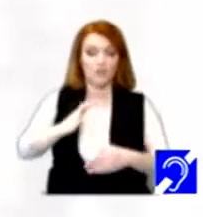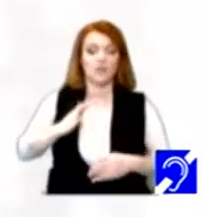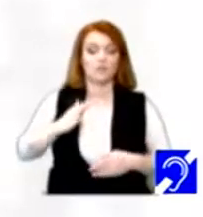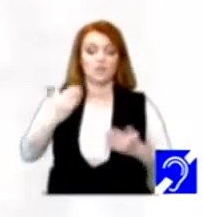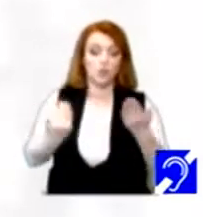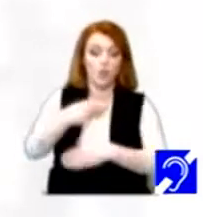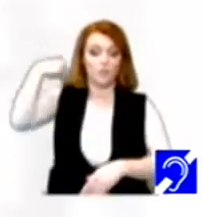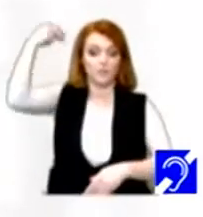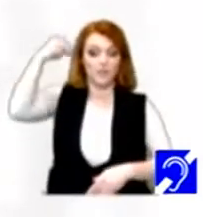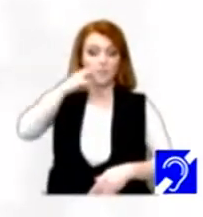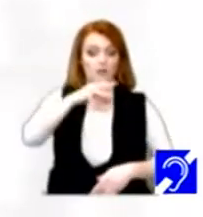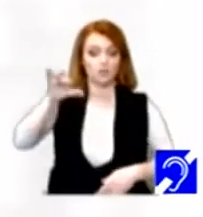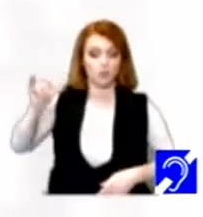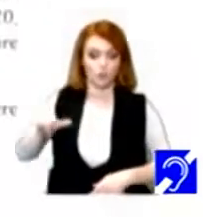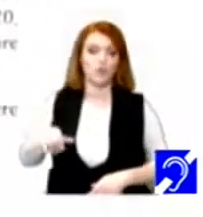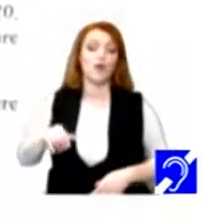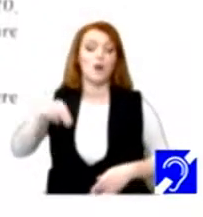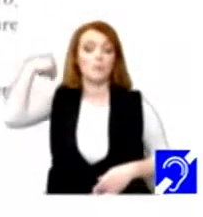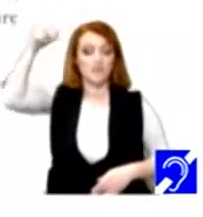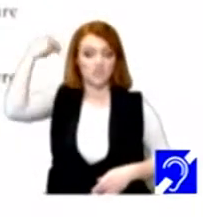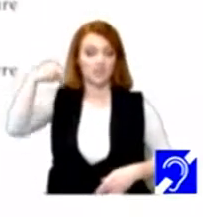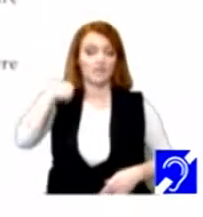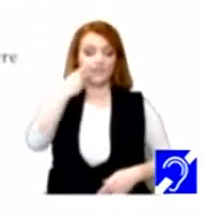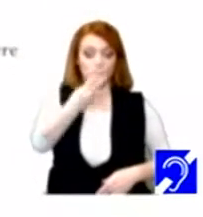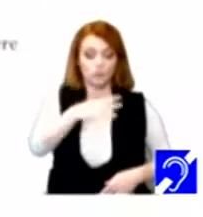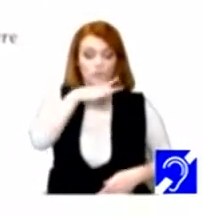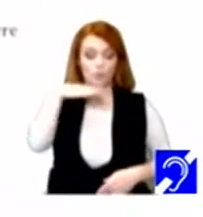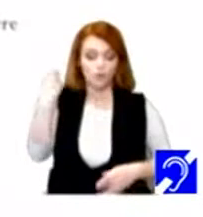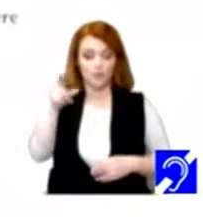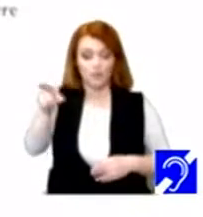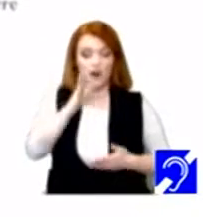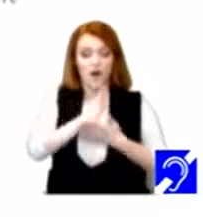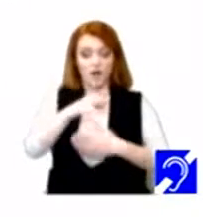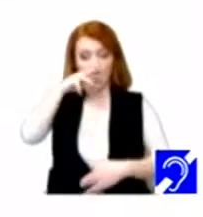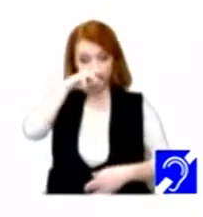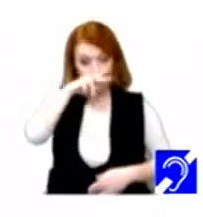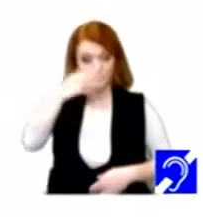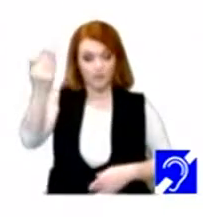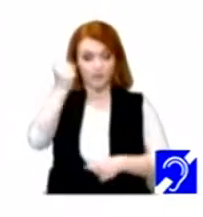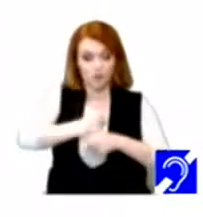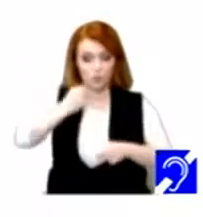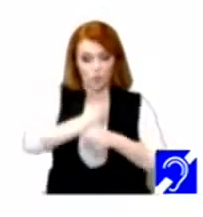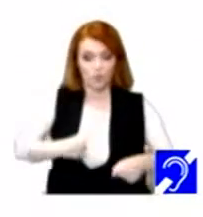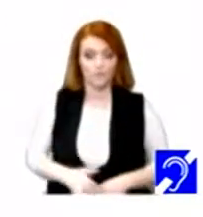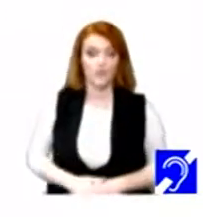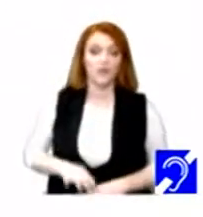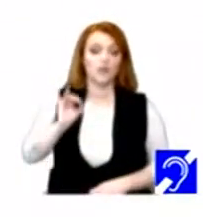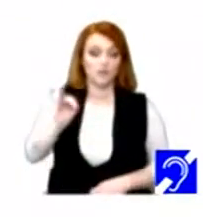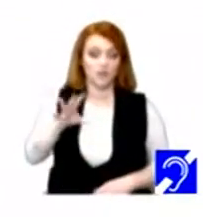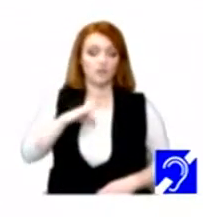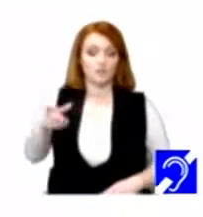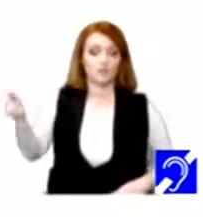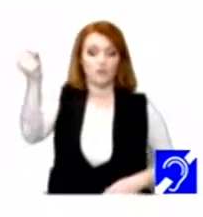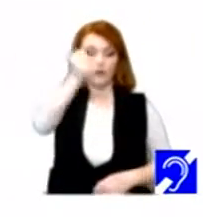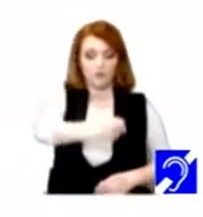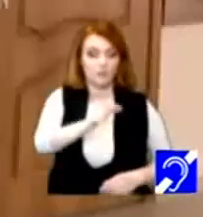Șeful statului a invocat încălcări ale procedurilor legale comise de Consiliul Superior al Magistraturii și un conflict de interese la numirea lui